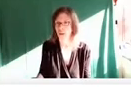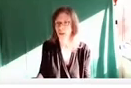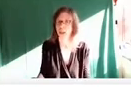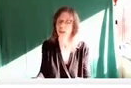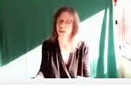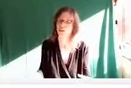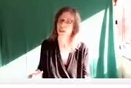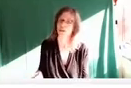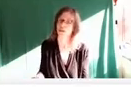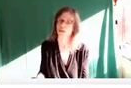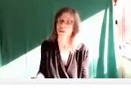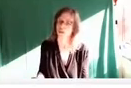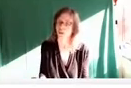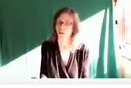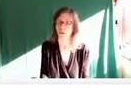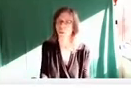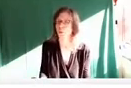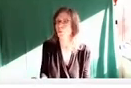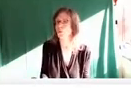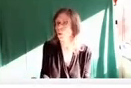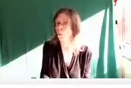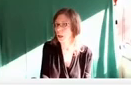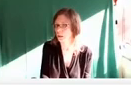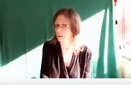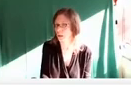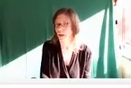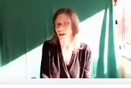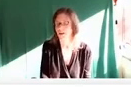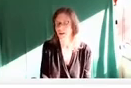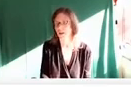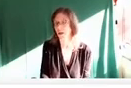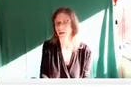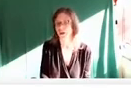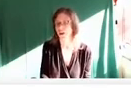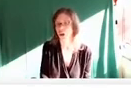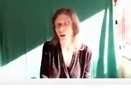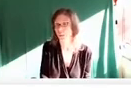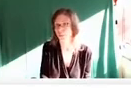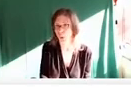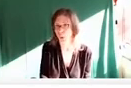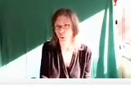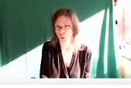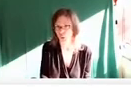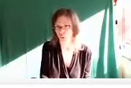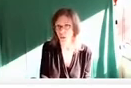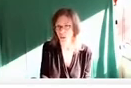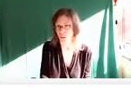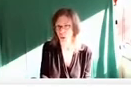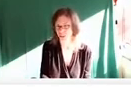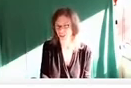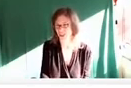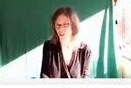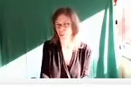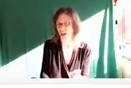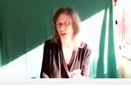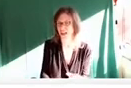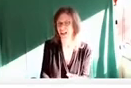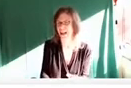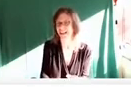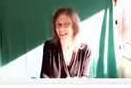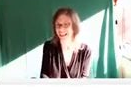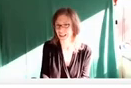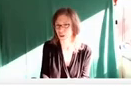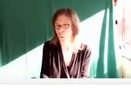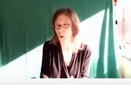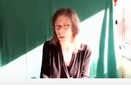pour décrire une question beaucoup plus complexe. Certains chercheurs n'aiment pas ce terme-là parce que ça sous-entend